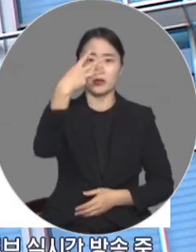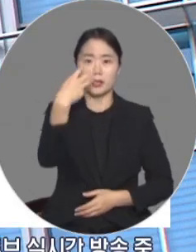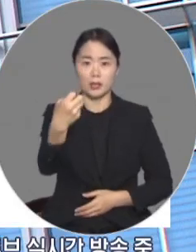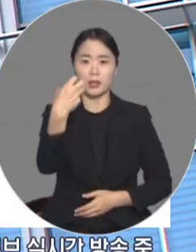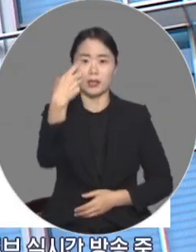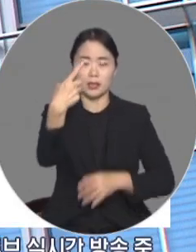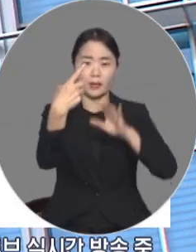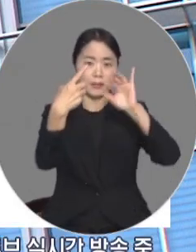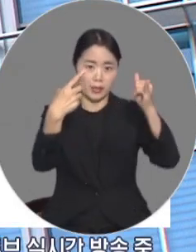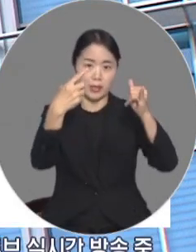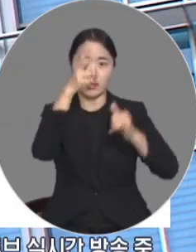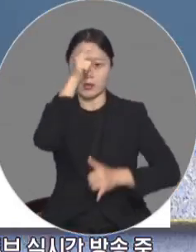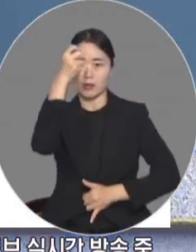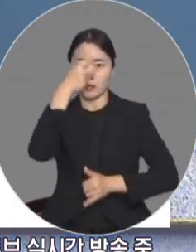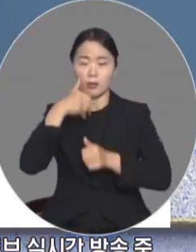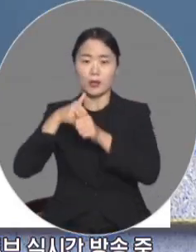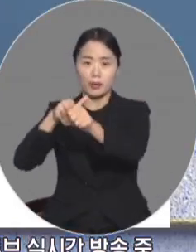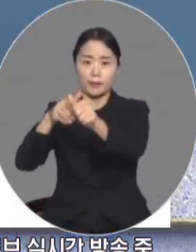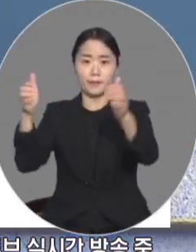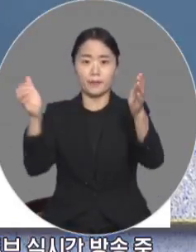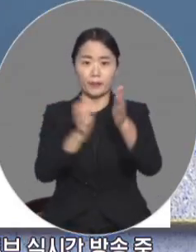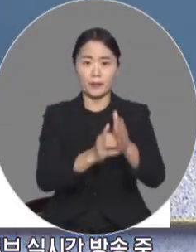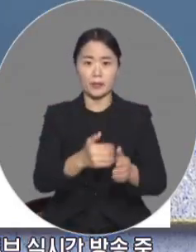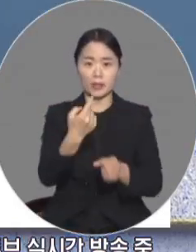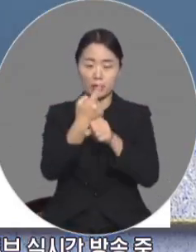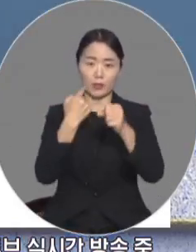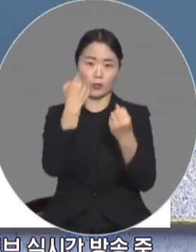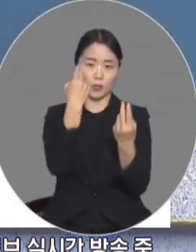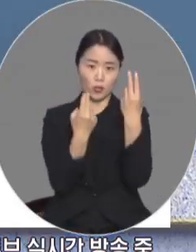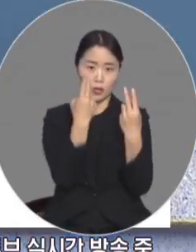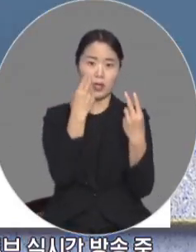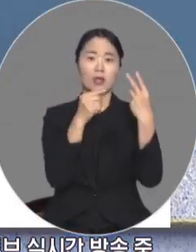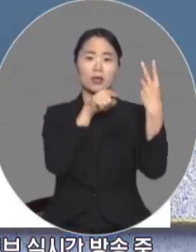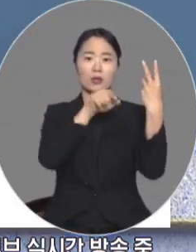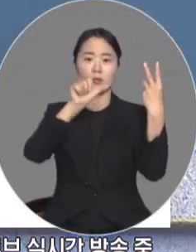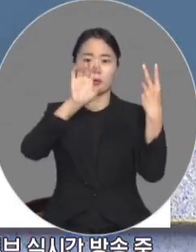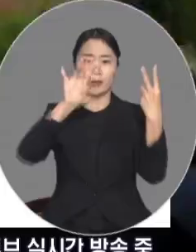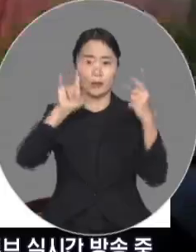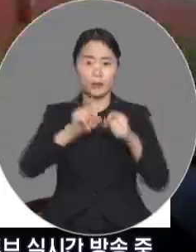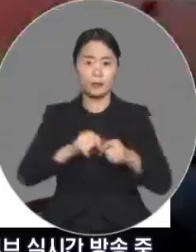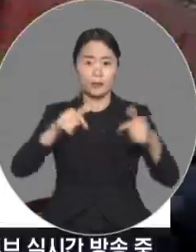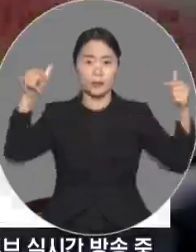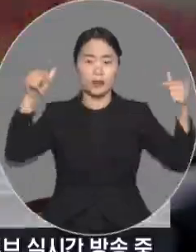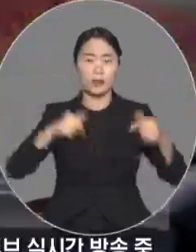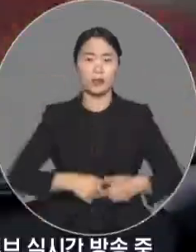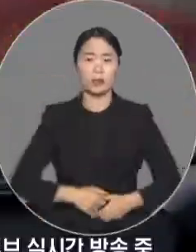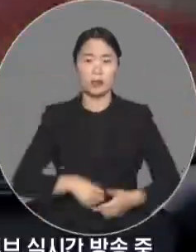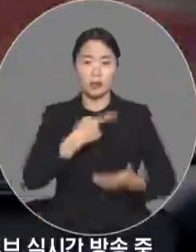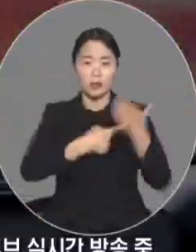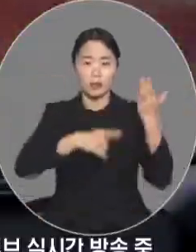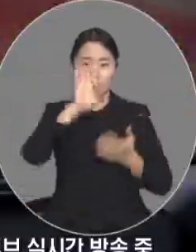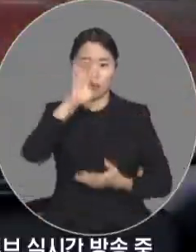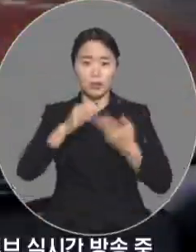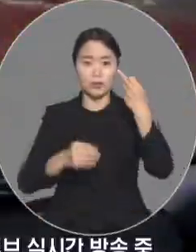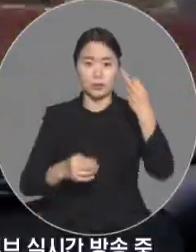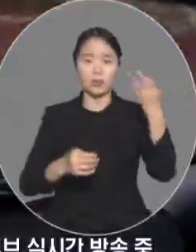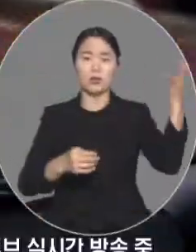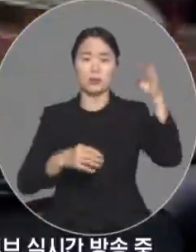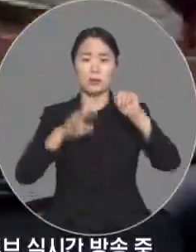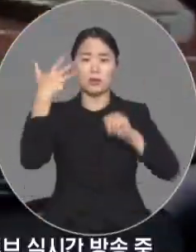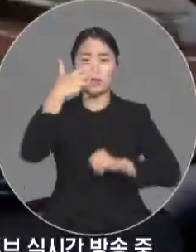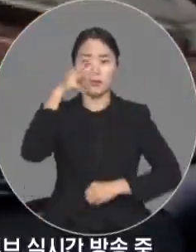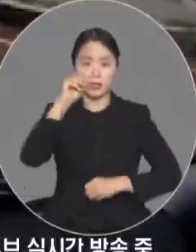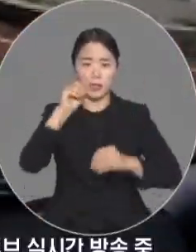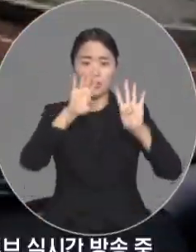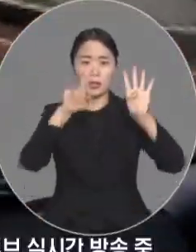검찰에 넘겼는데 지난해 51명보다 2.5배나 늘었습니다. 피해액도 12억 8천여만 원으로